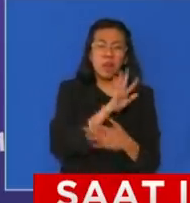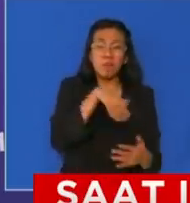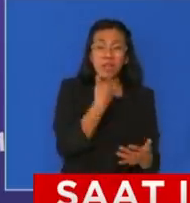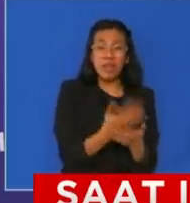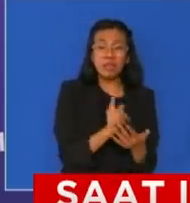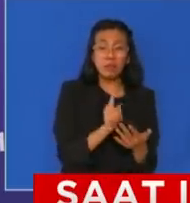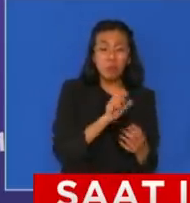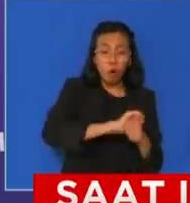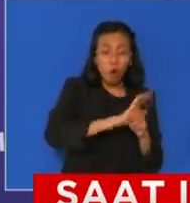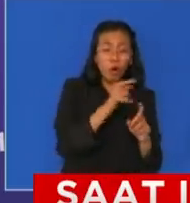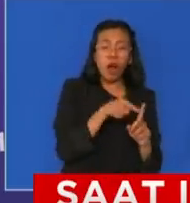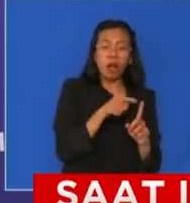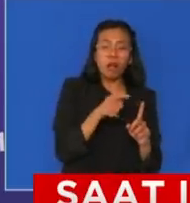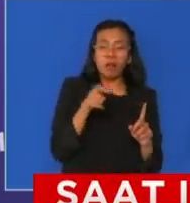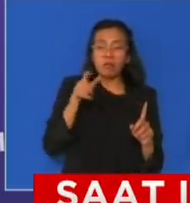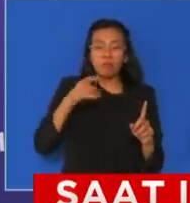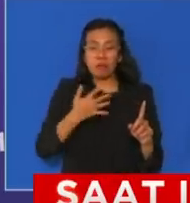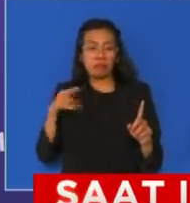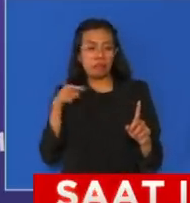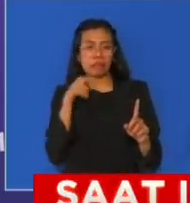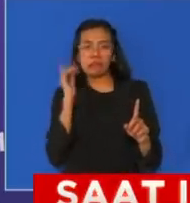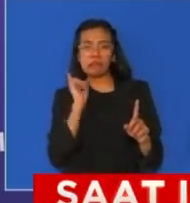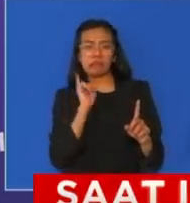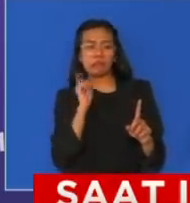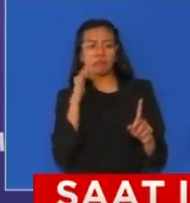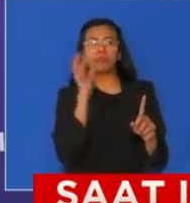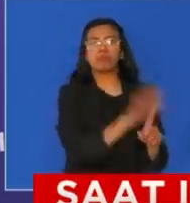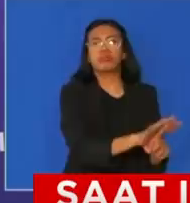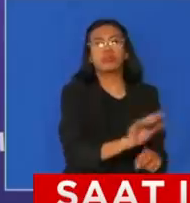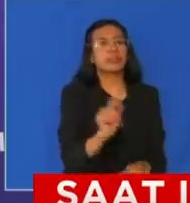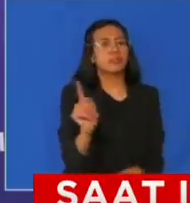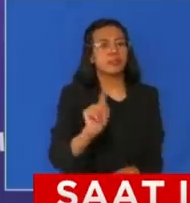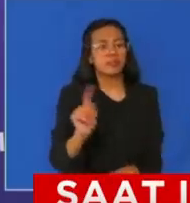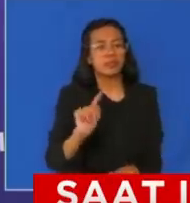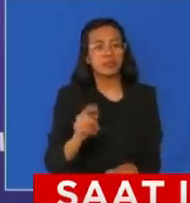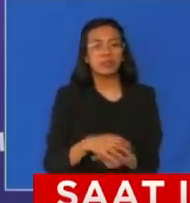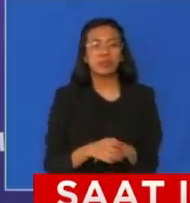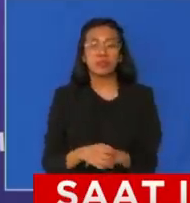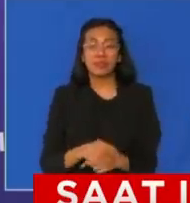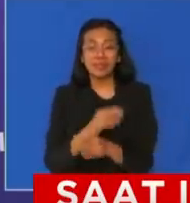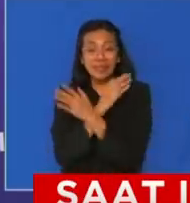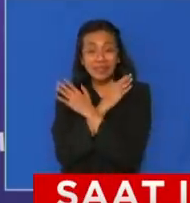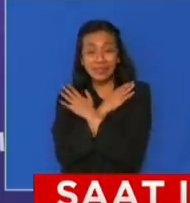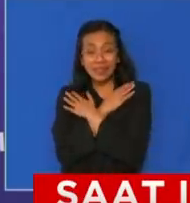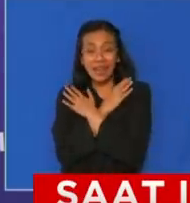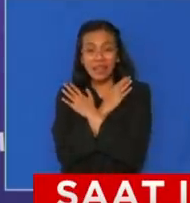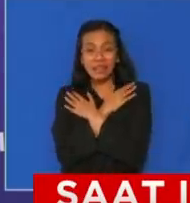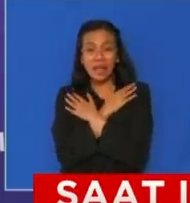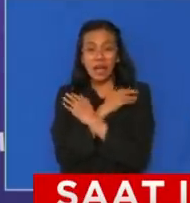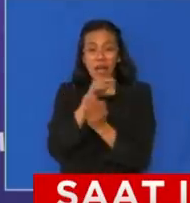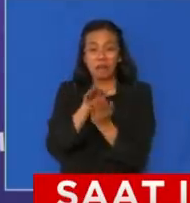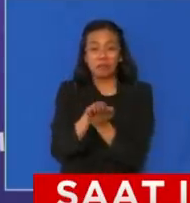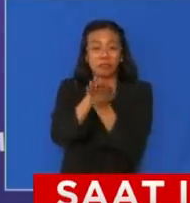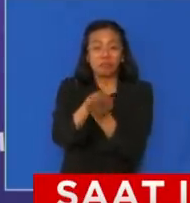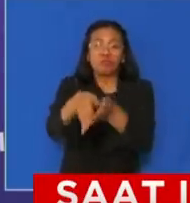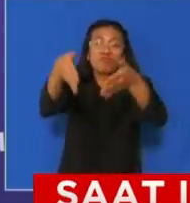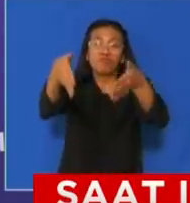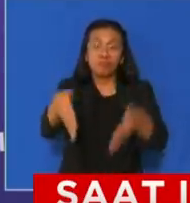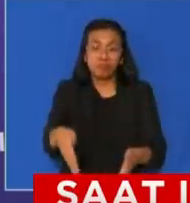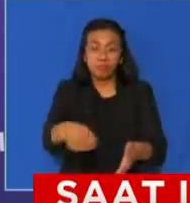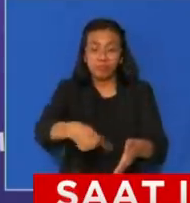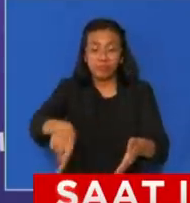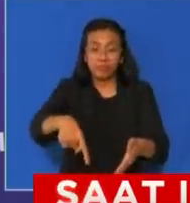jenazah namun perlu kita pahami bahwa jenazah yang dimakamkan dengan tatalaksana